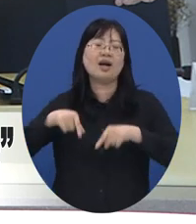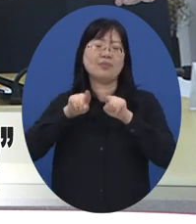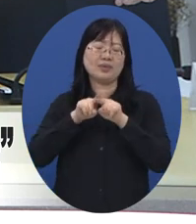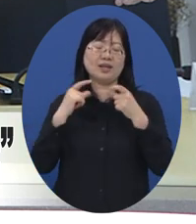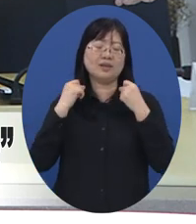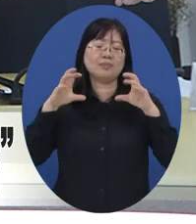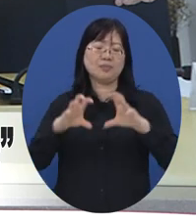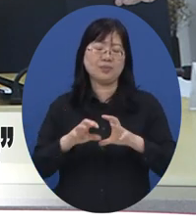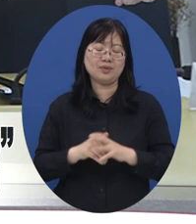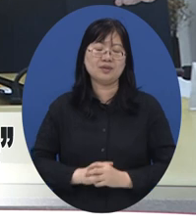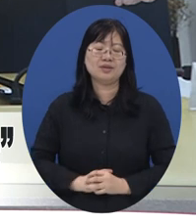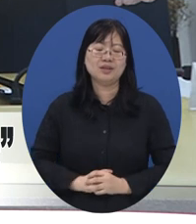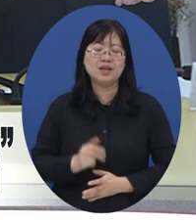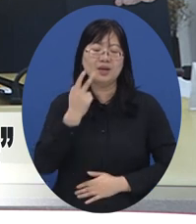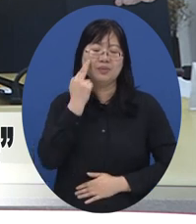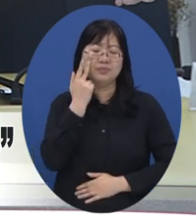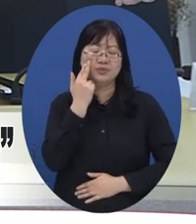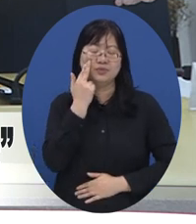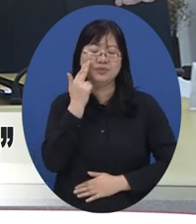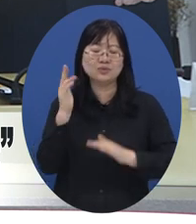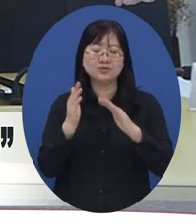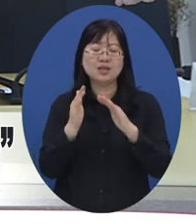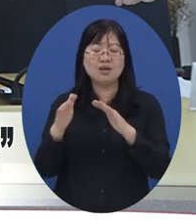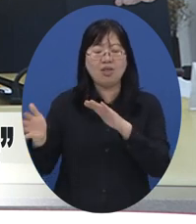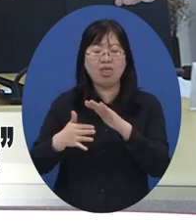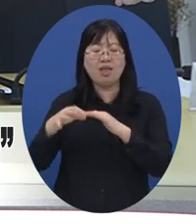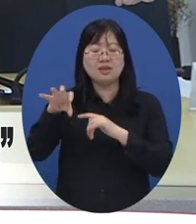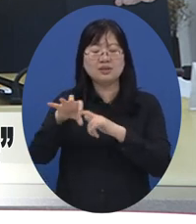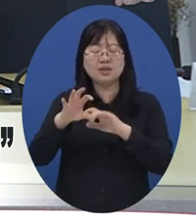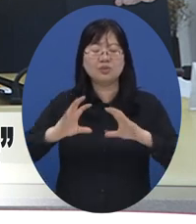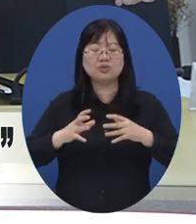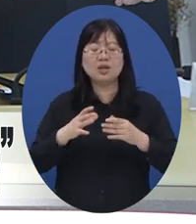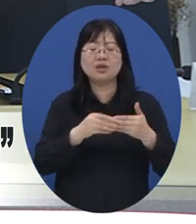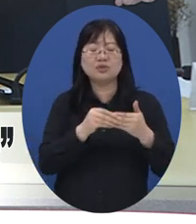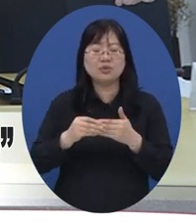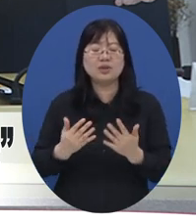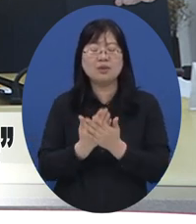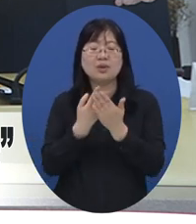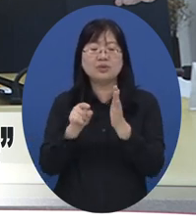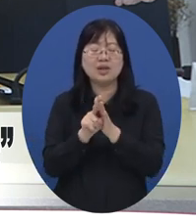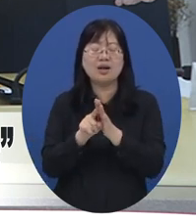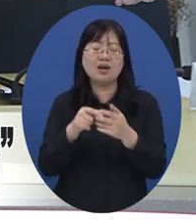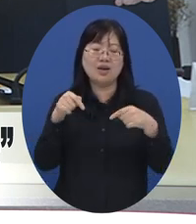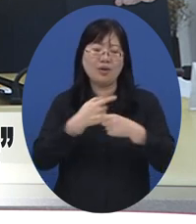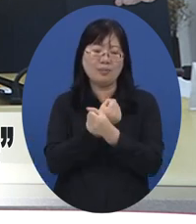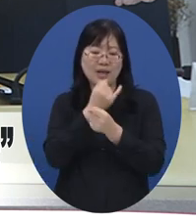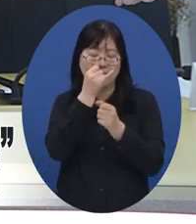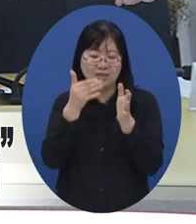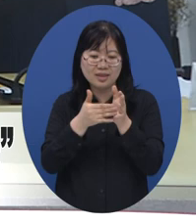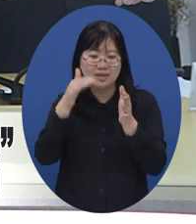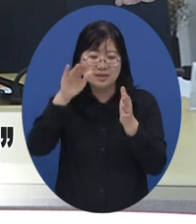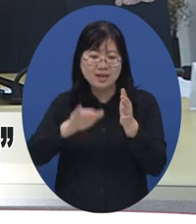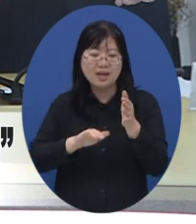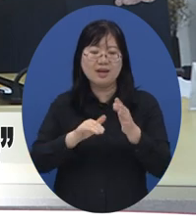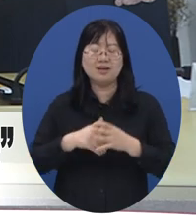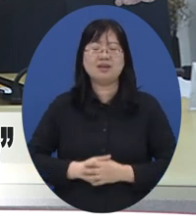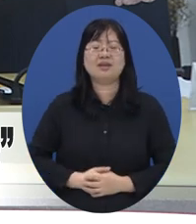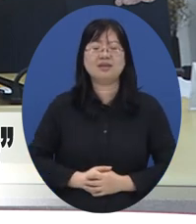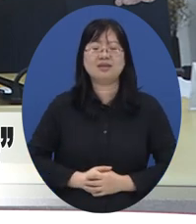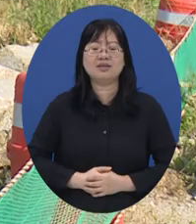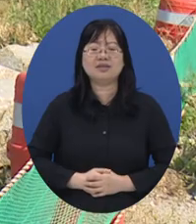모았습니다. 미군 공여지의 국가주도 개발을 추진하기 위한 협약을 맺었는데요. 경기 북부 김태희 기자의 보도입니다.